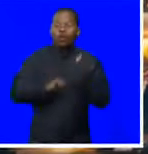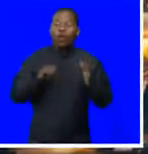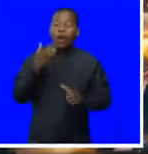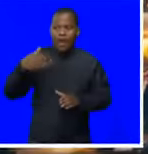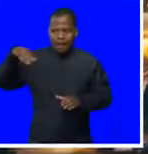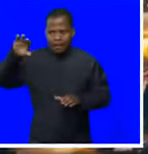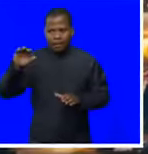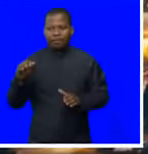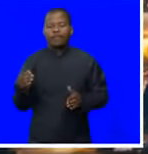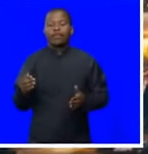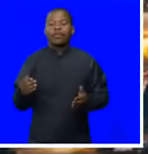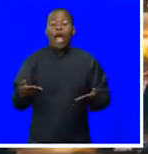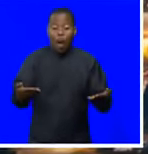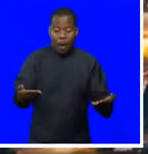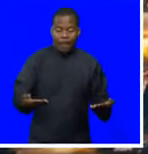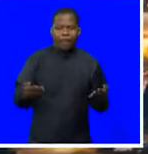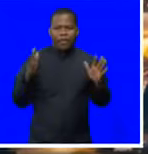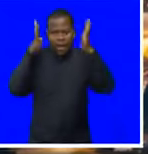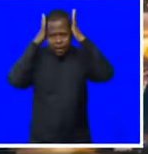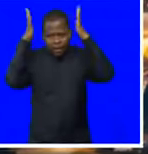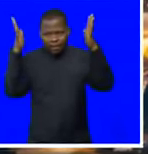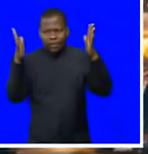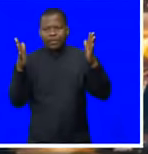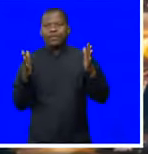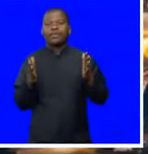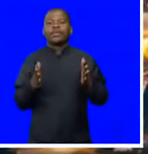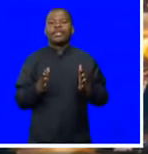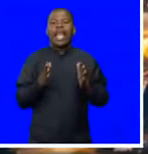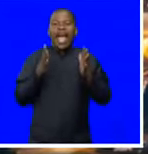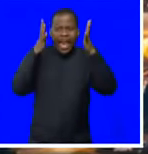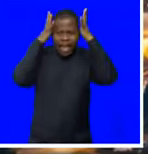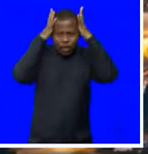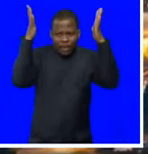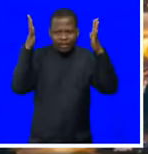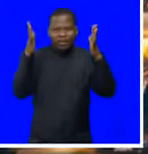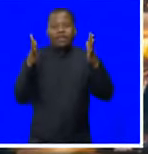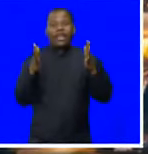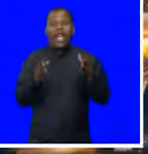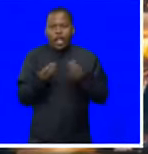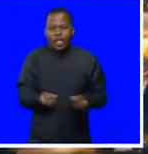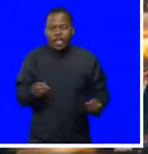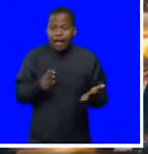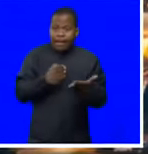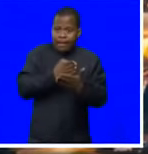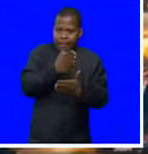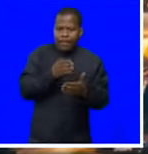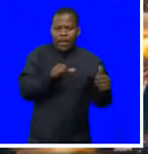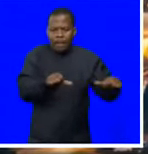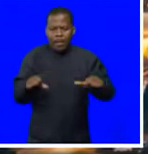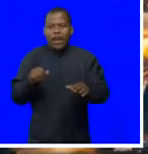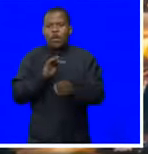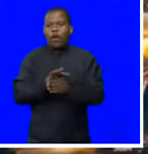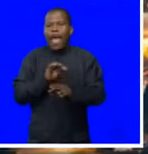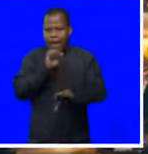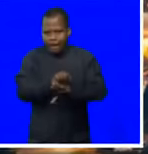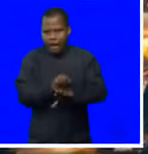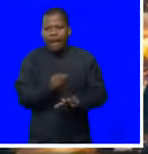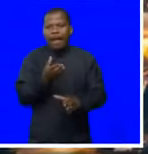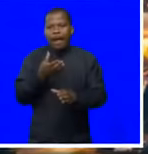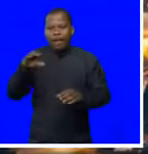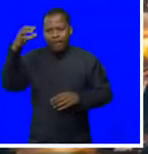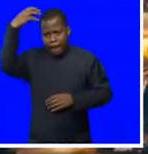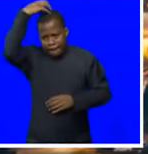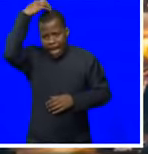leave a Laguleli, Egu, Figelene, Malunga, Bandvana. So when they go good see, Lushango, Silbue, Malunga, Bandvana, even La Selly Sutu, Litigella,